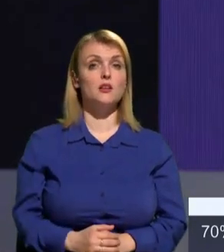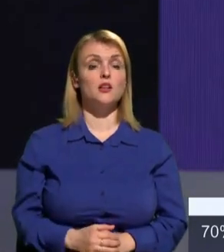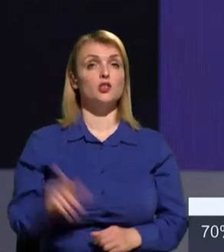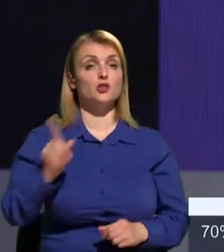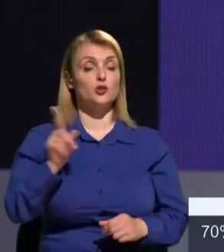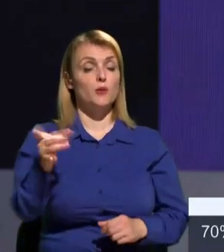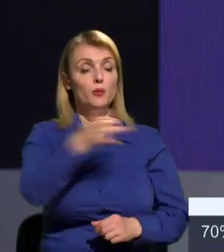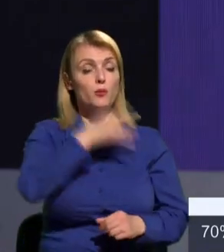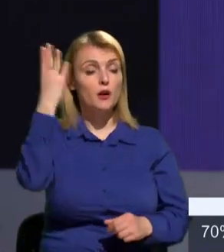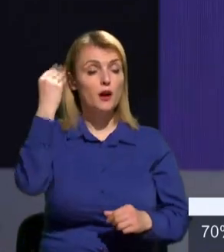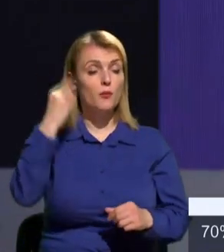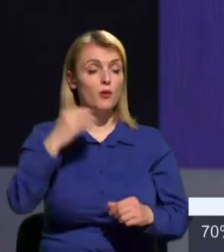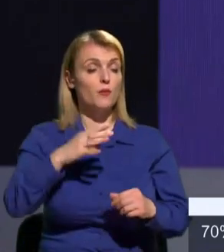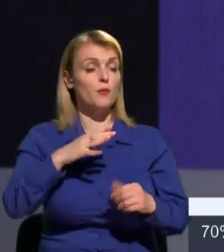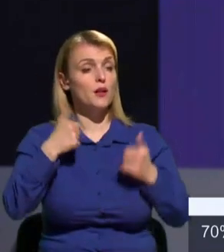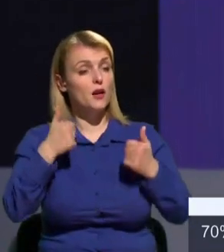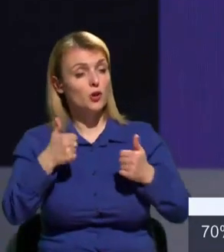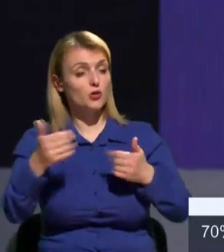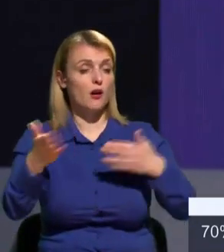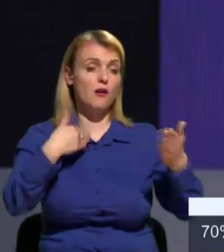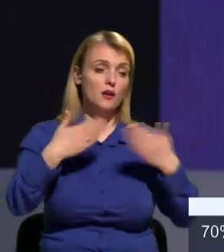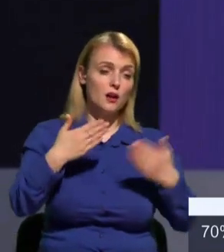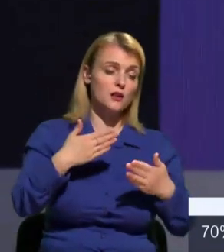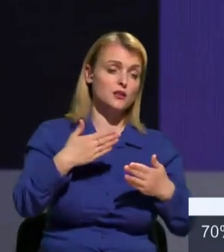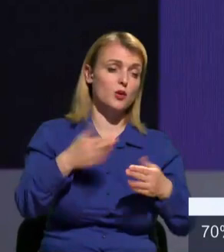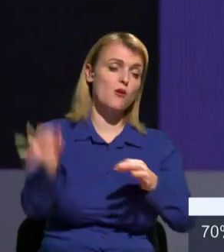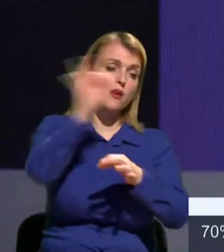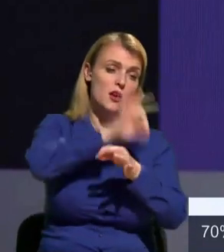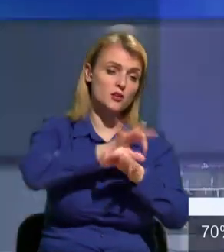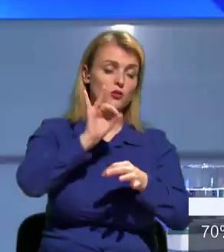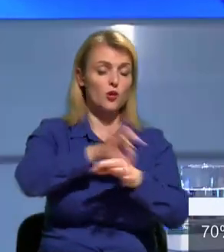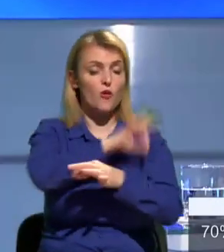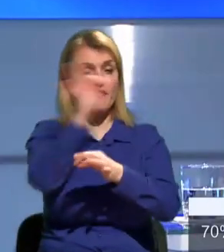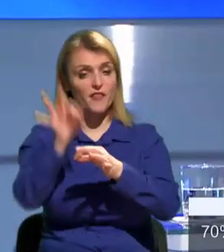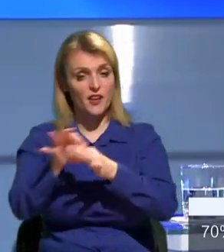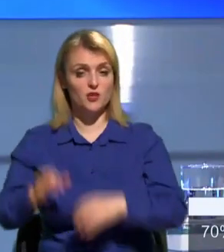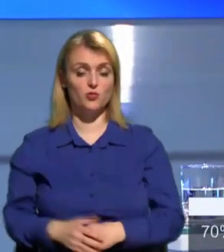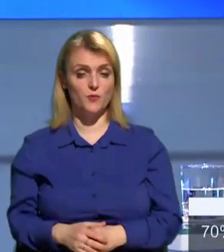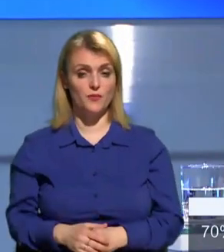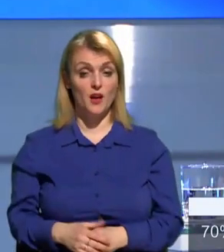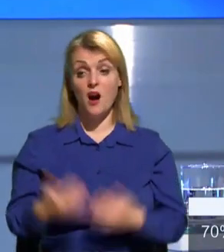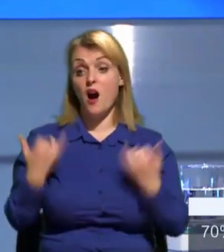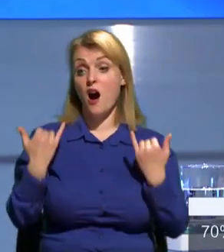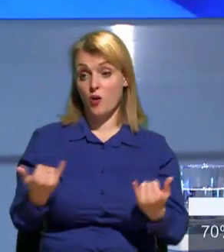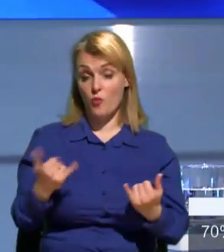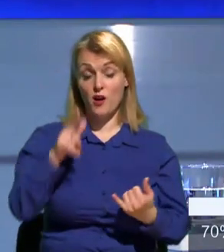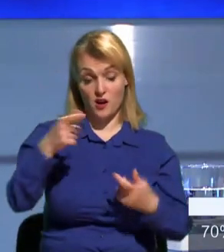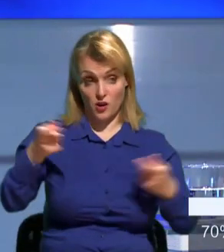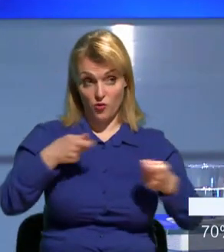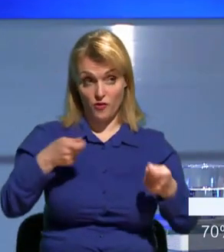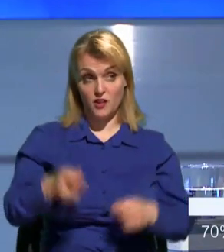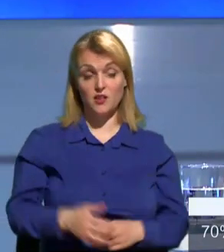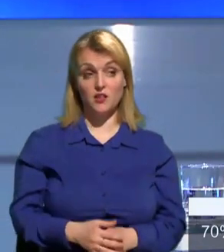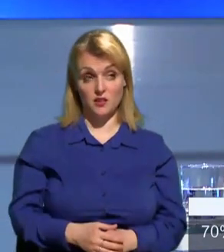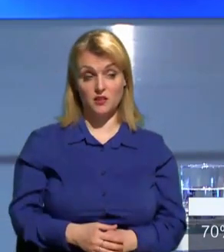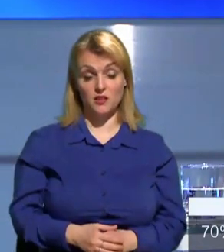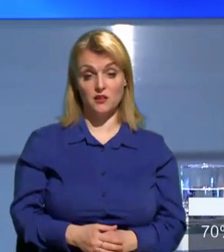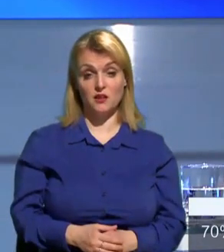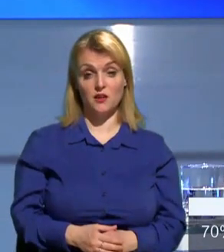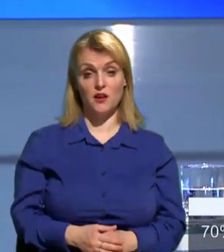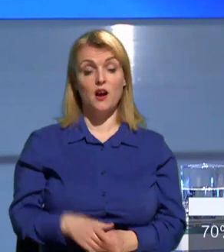externă echilibrată. Relații bune și cu Estul și cu Vestul. Guvernarea actuală își adjudică faptul că a